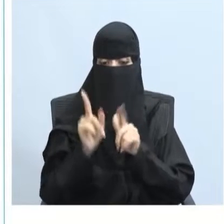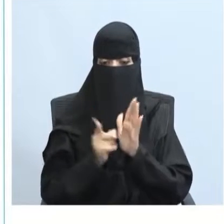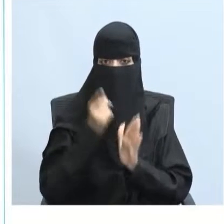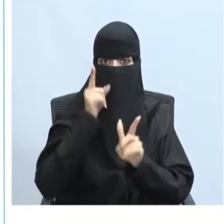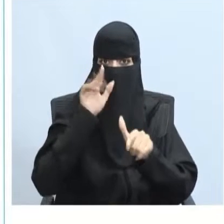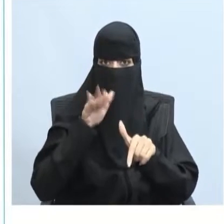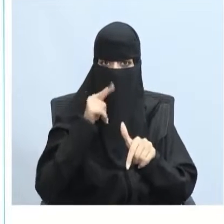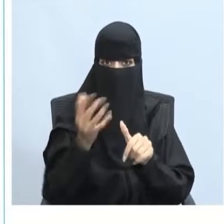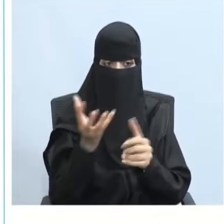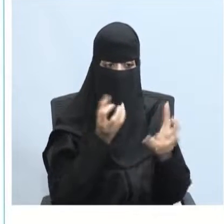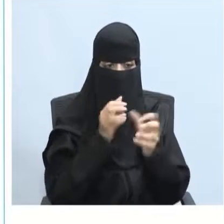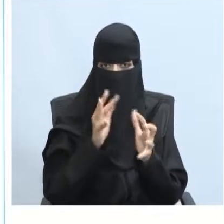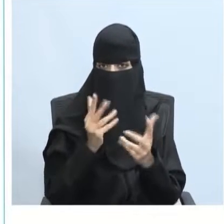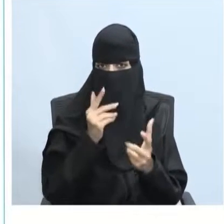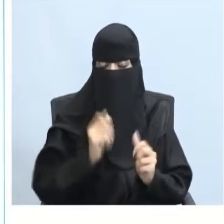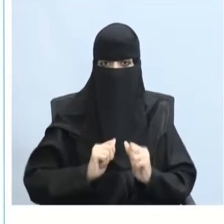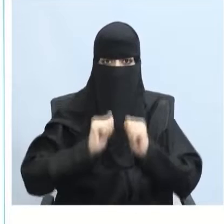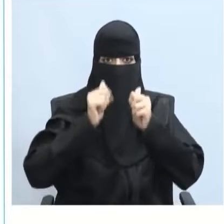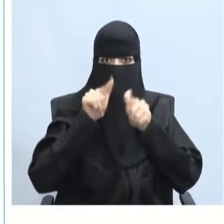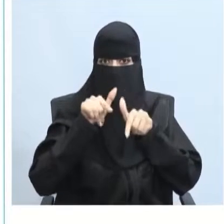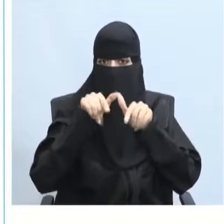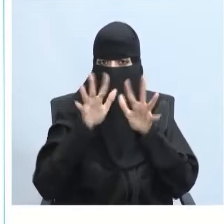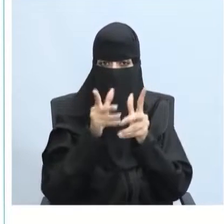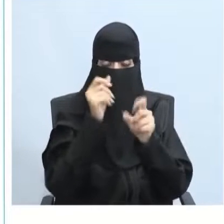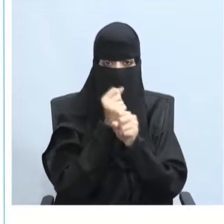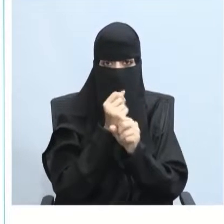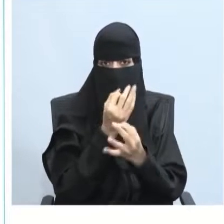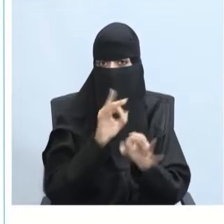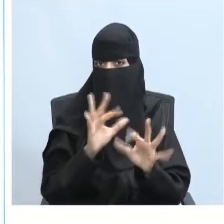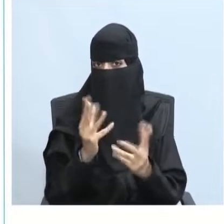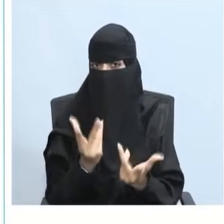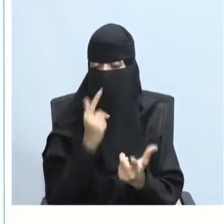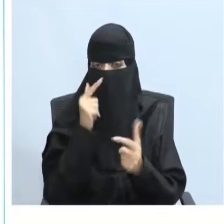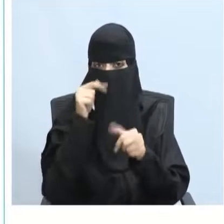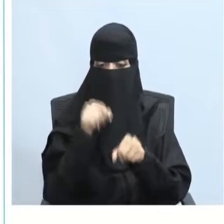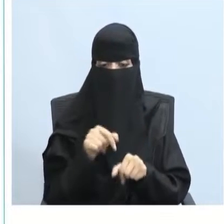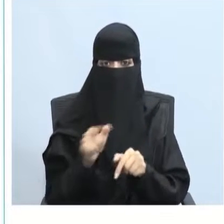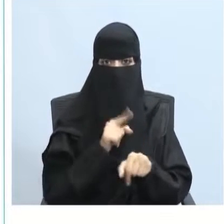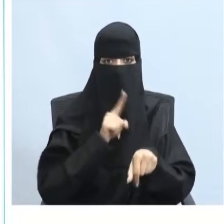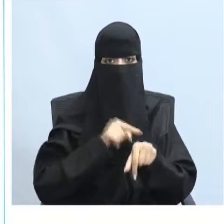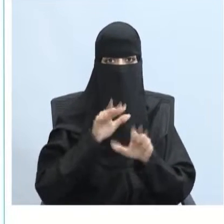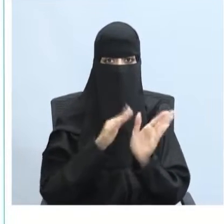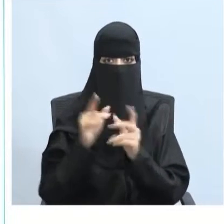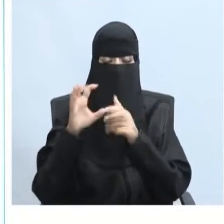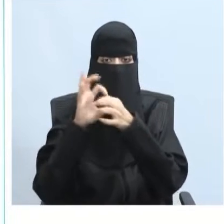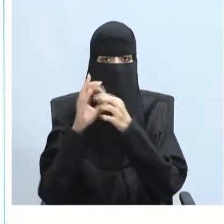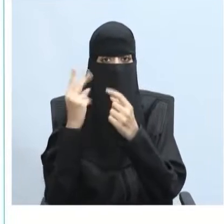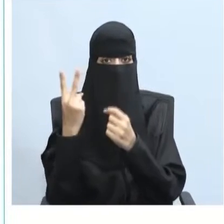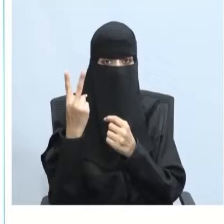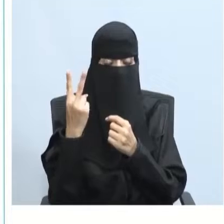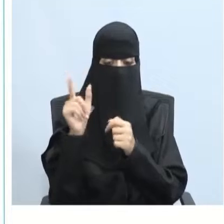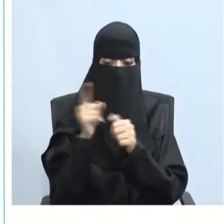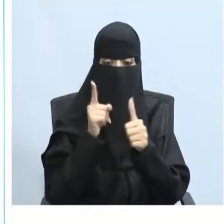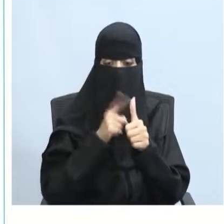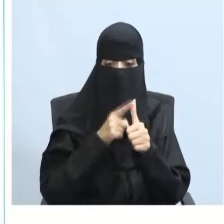اداره الموارد الماديه اداره الموارد البشريه اداره المشروع تتم من خلال الاداره متزامن